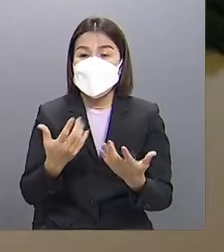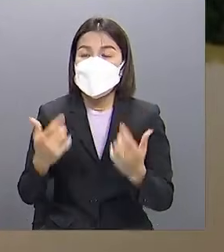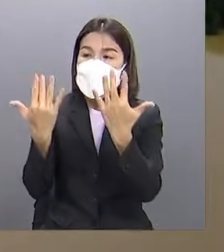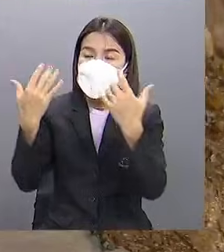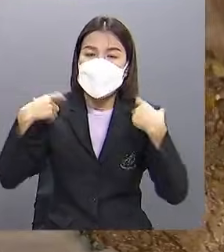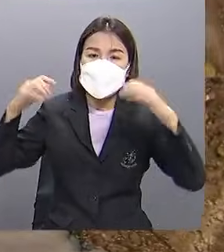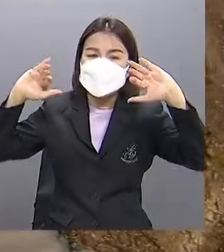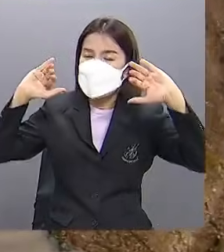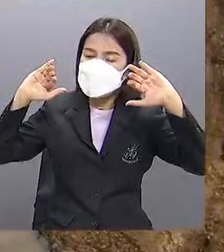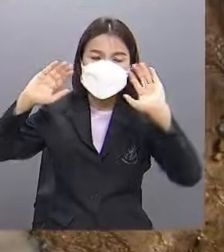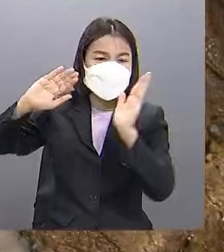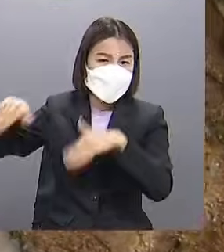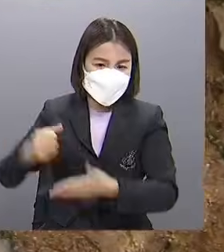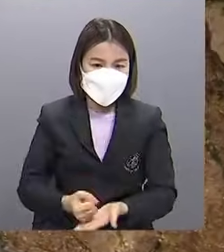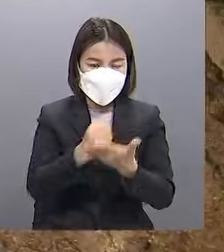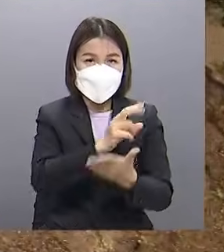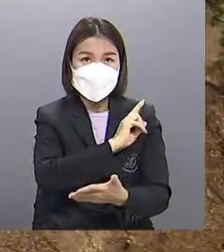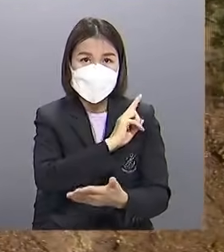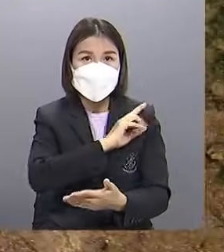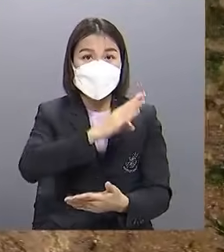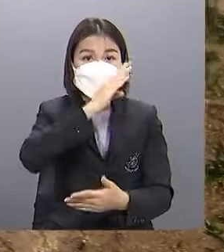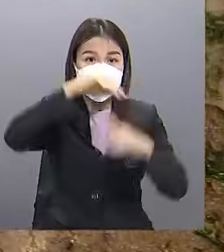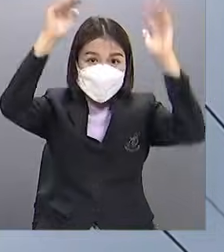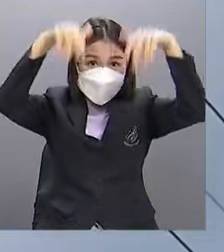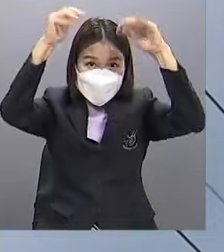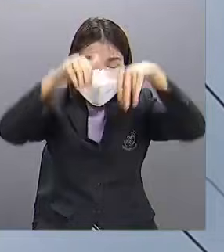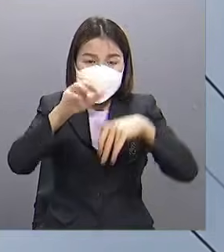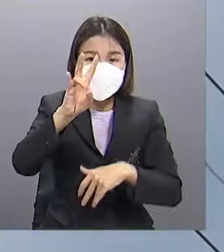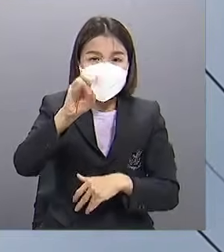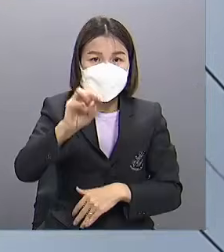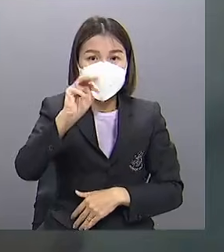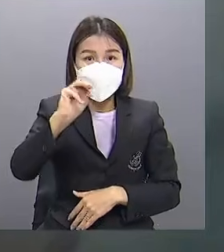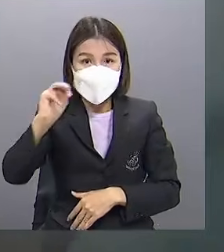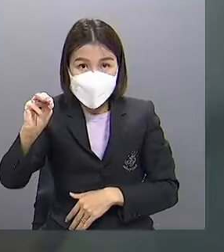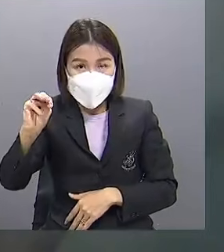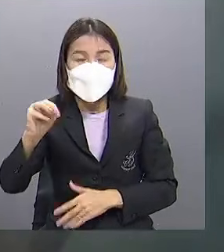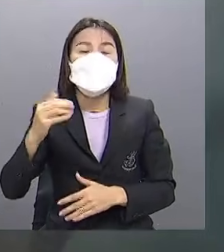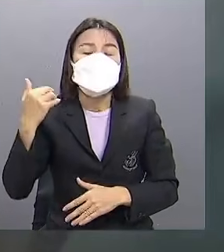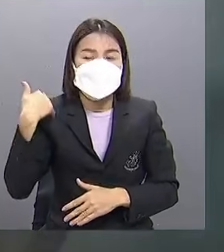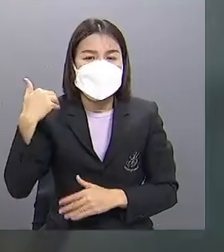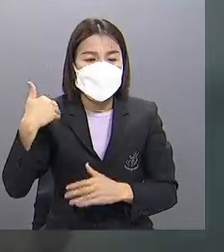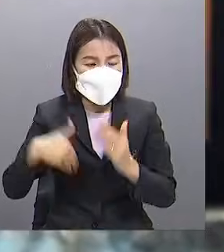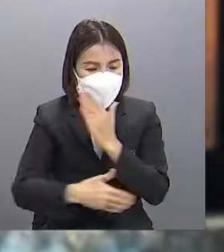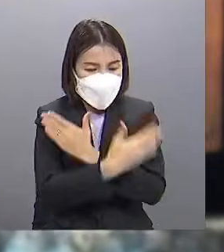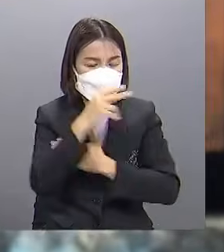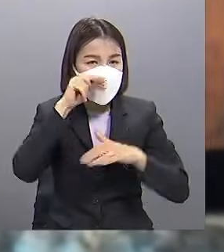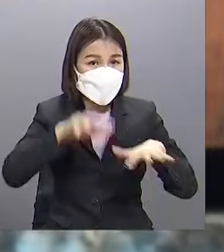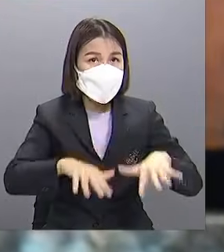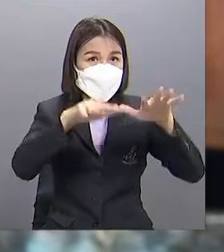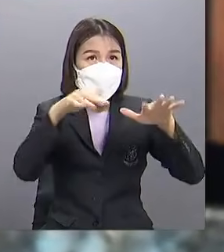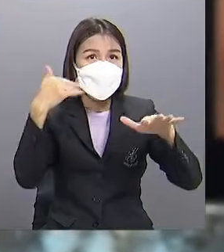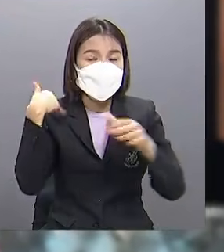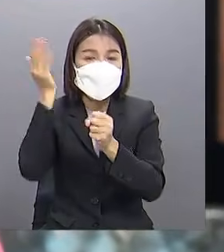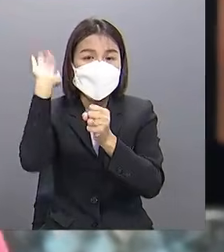าด70มิลลิเมตรขึ้นไปเนี่ยโอกาสน้ำท่วมมันจะมีเรามีกลุ่มไลน์เสียงตามสาย เราทำถึงขนาดว่าในชุมชน